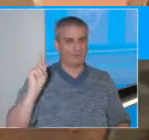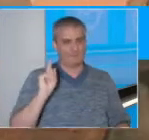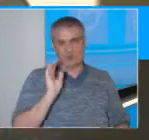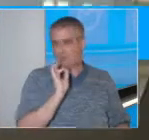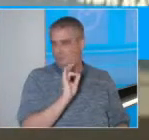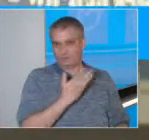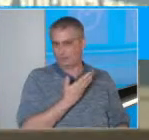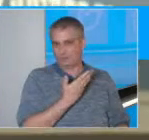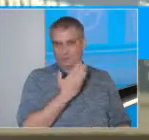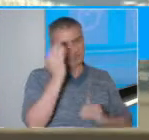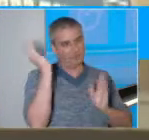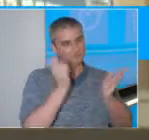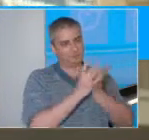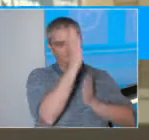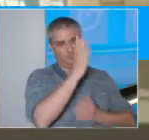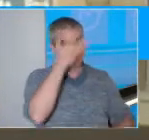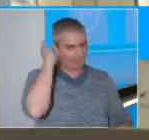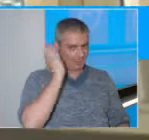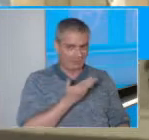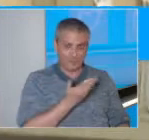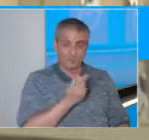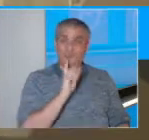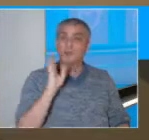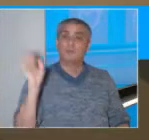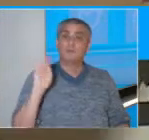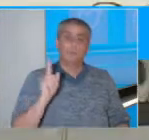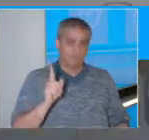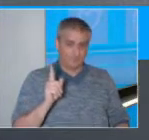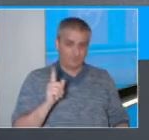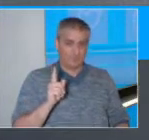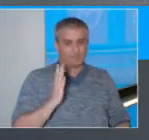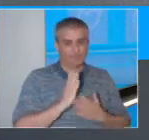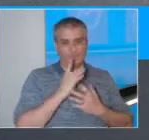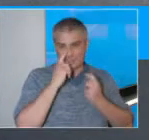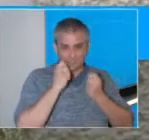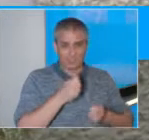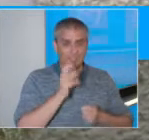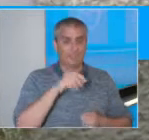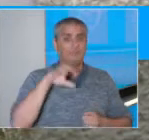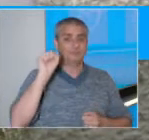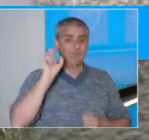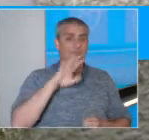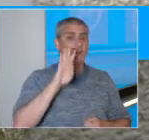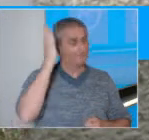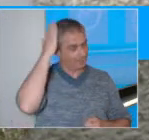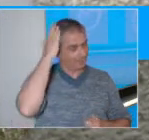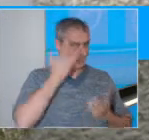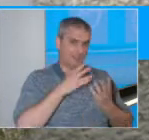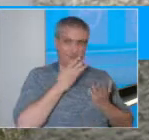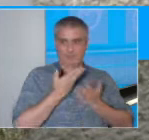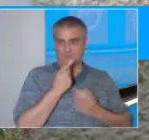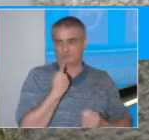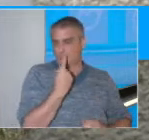לצורכי הורדתו של לפיד. תראה, נתניהו בעצם חייב גם את סער וגם את בנט להתייחס לאמירה